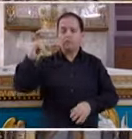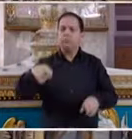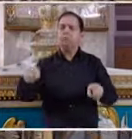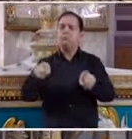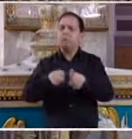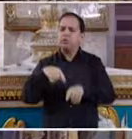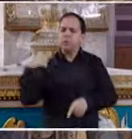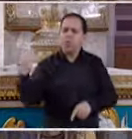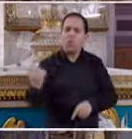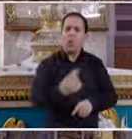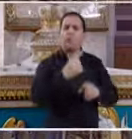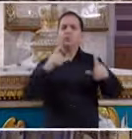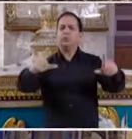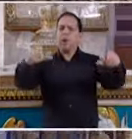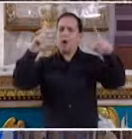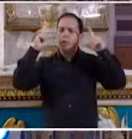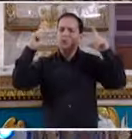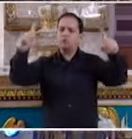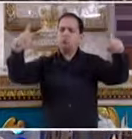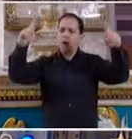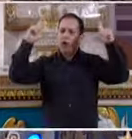με τα πάντων των Αγίων